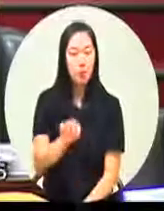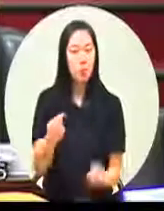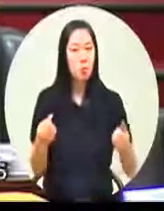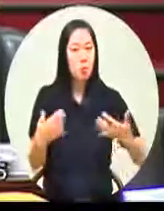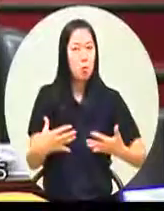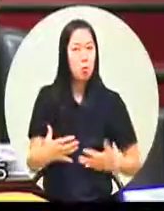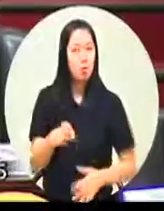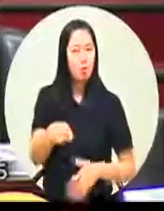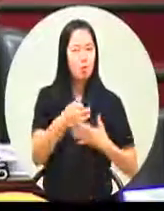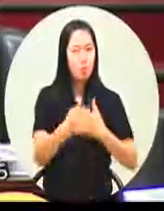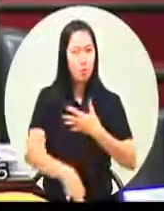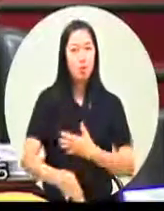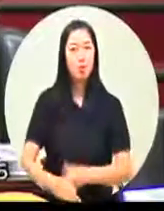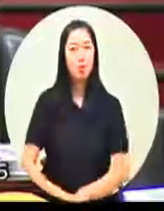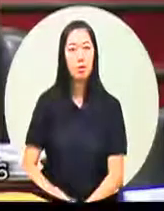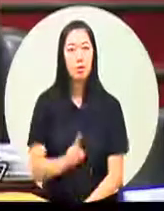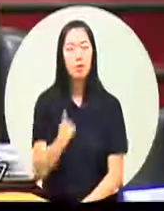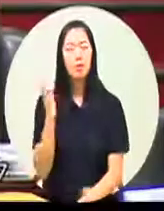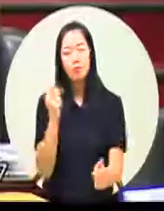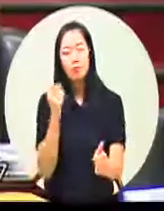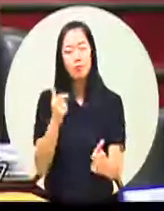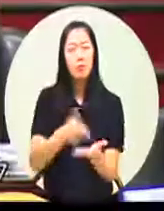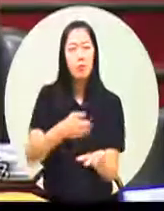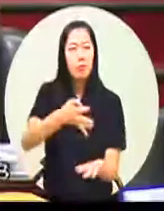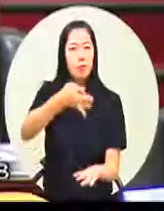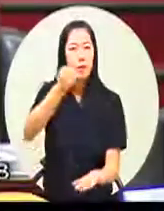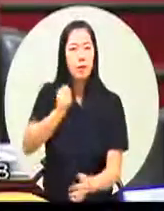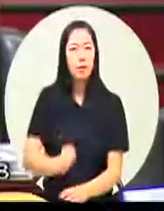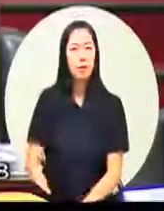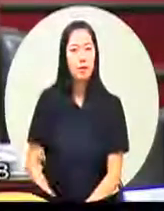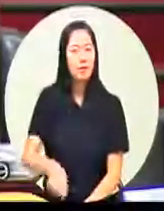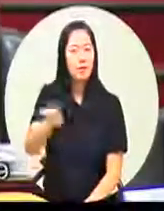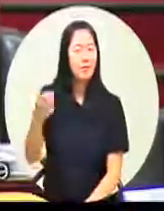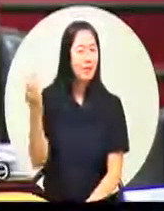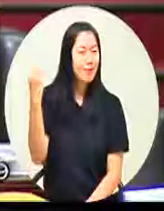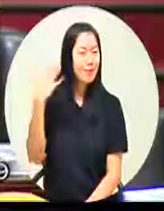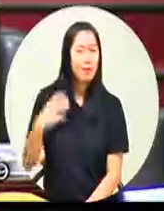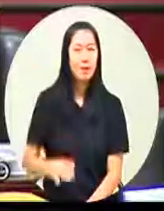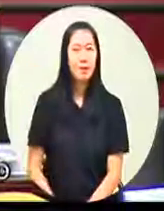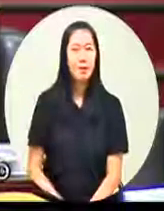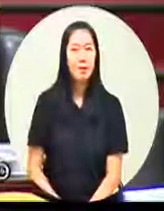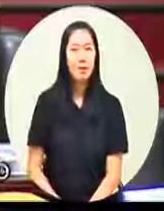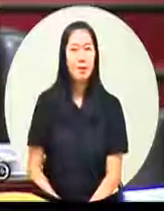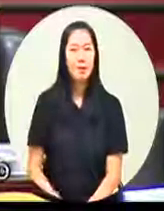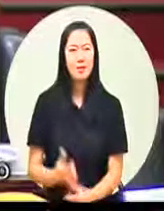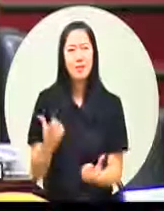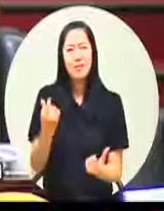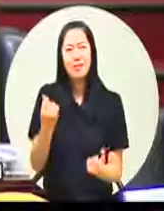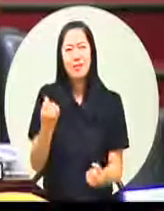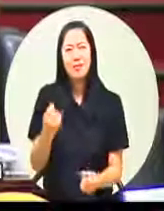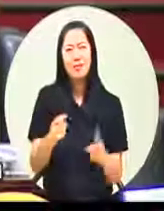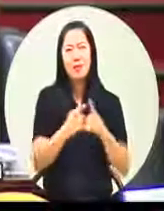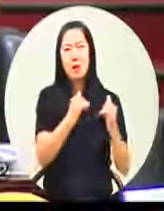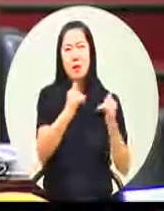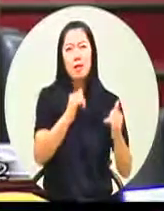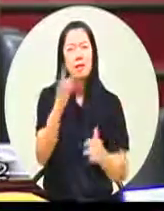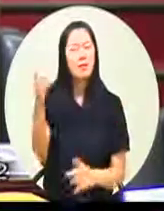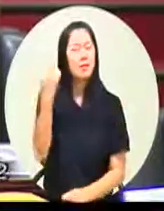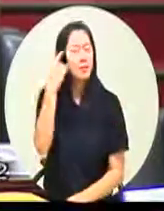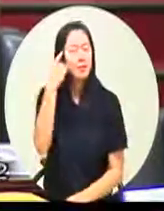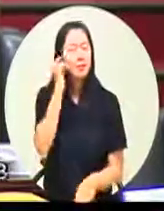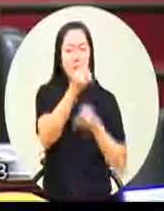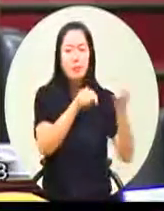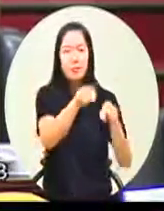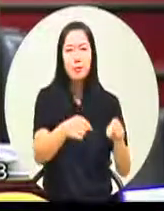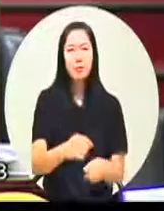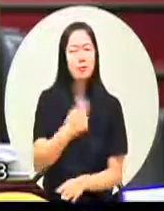的，讲越多次就让人家觉得说是在强奸民意，我们是为了要改变而